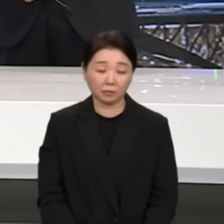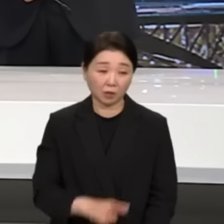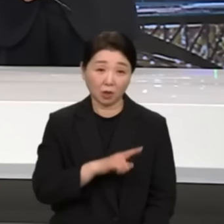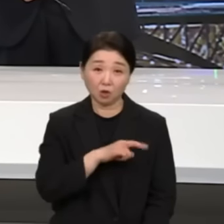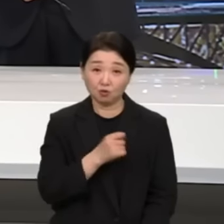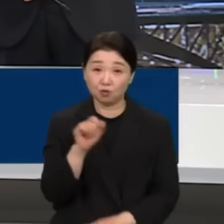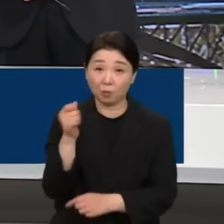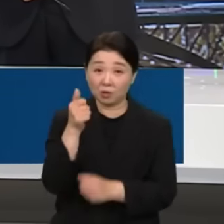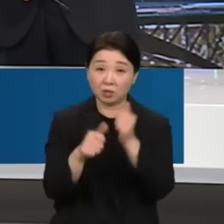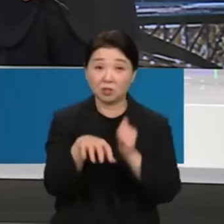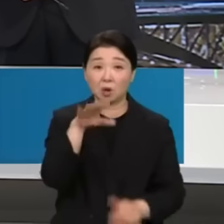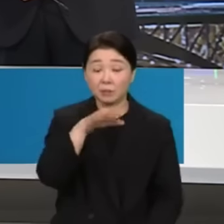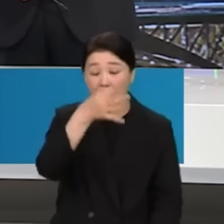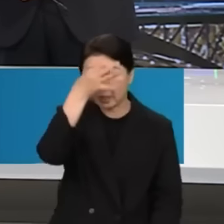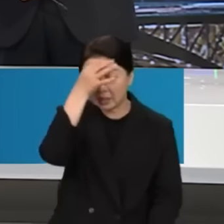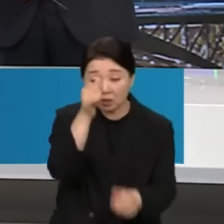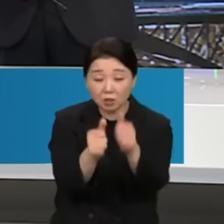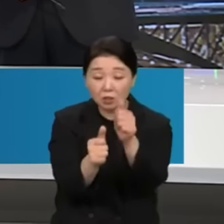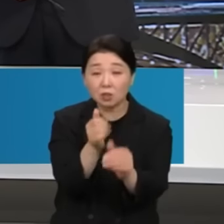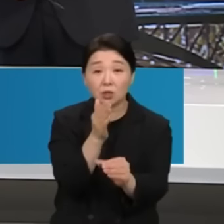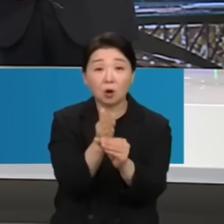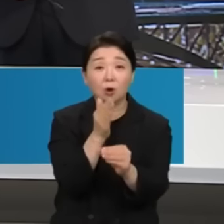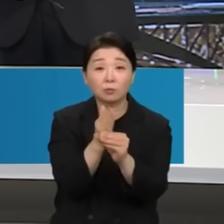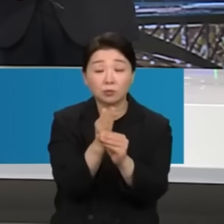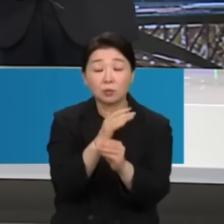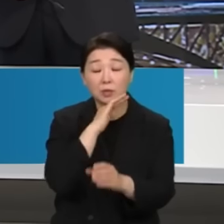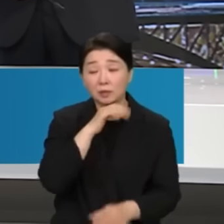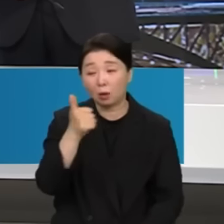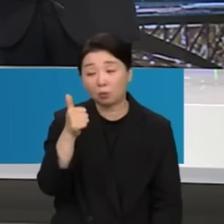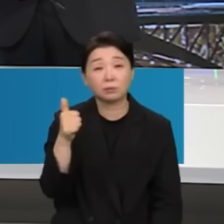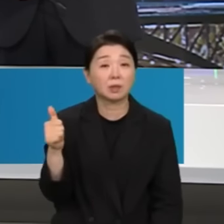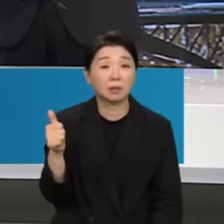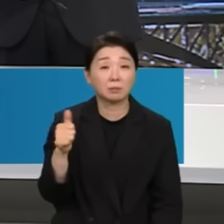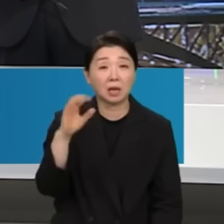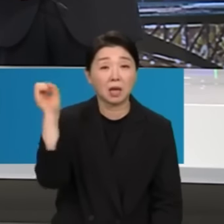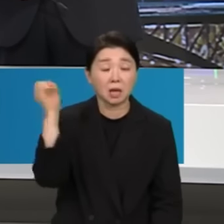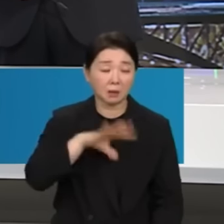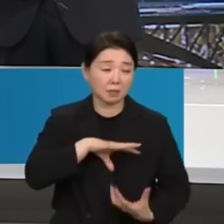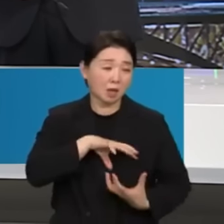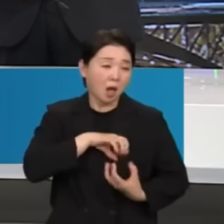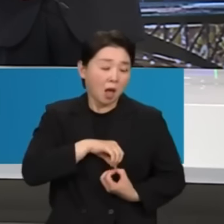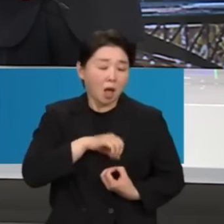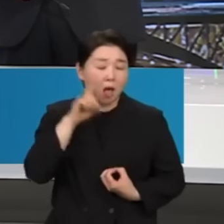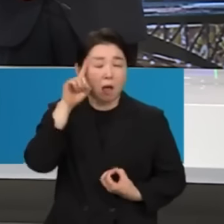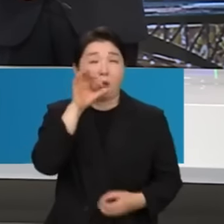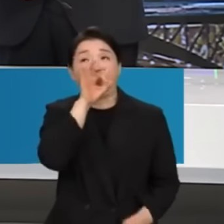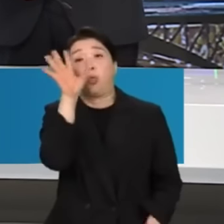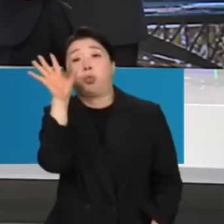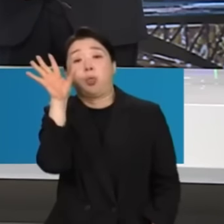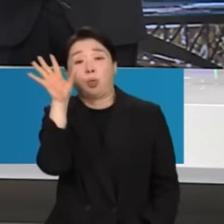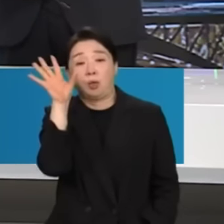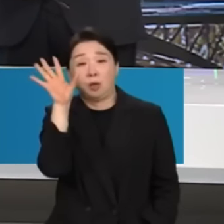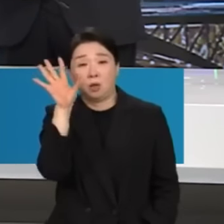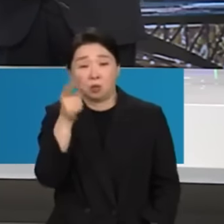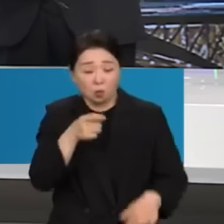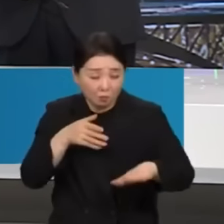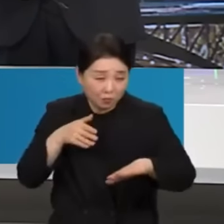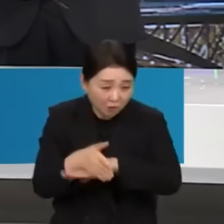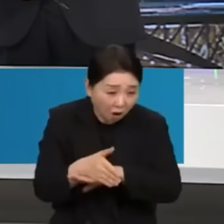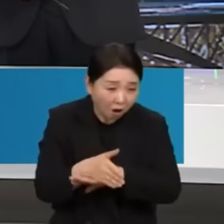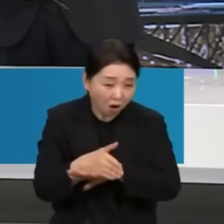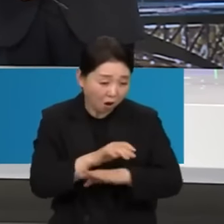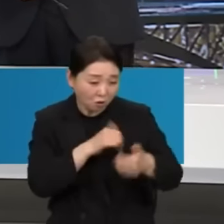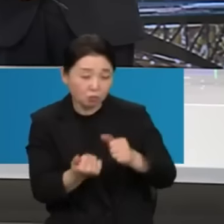운전면허 시험장에서 기능시험을 치르던 50대 남성이 갑작스런 심정지로 의식을 잃었습니다. 조금만 늦었다면 큰일이